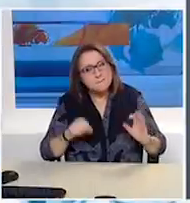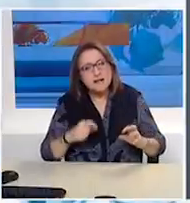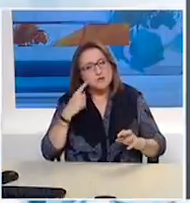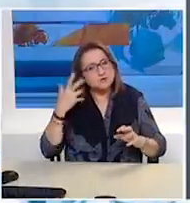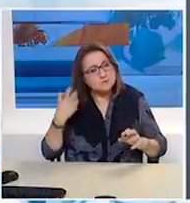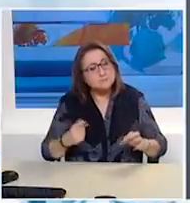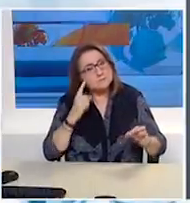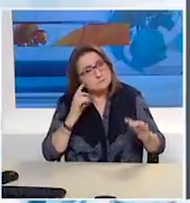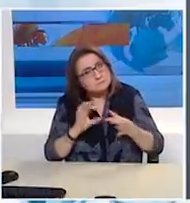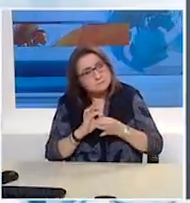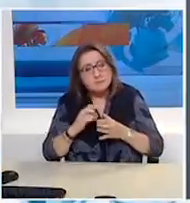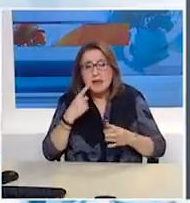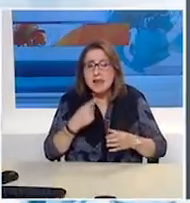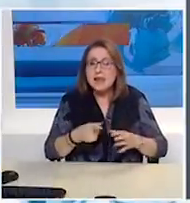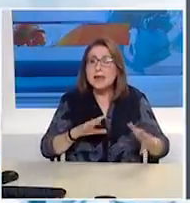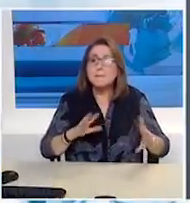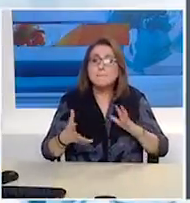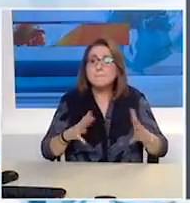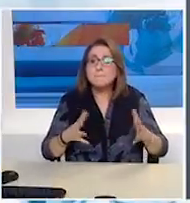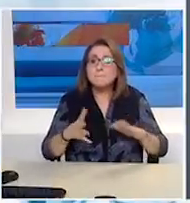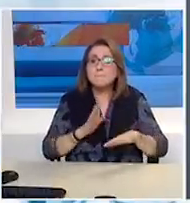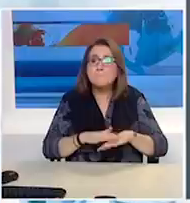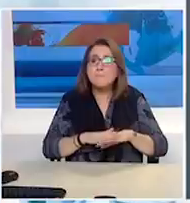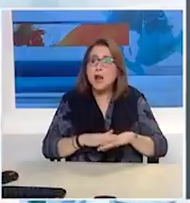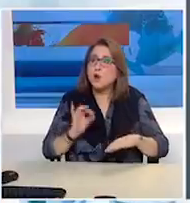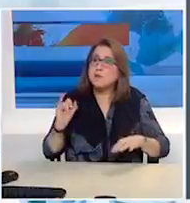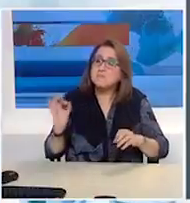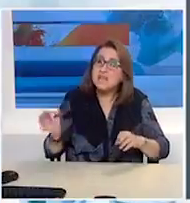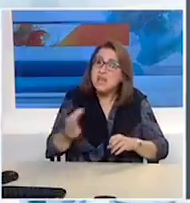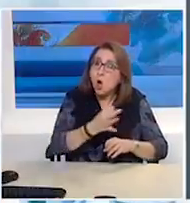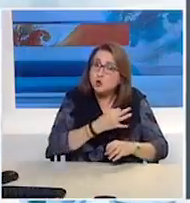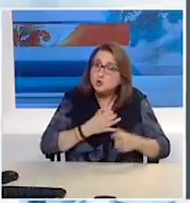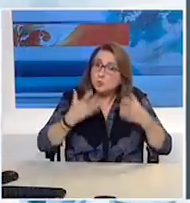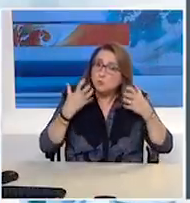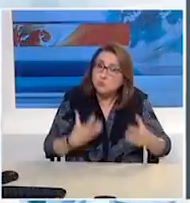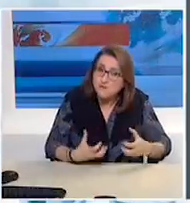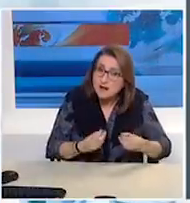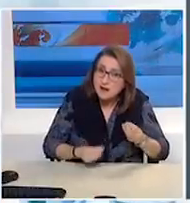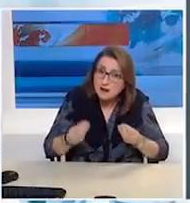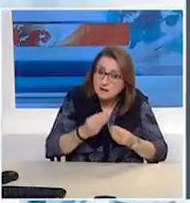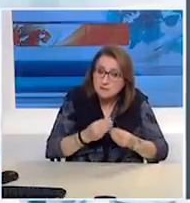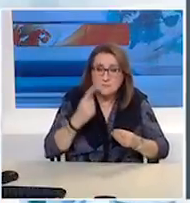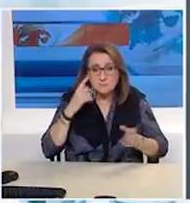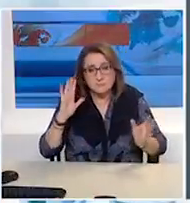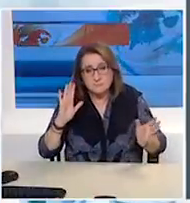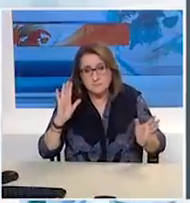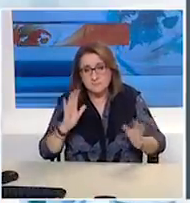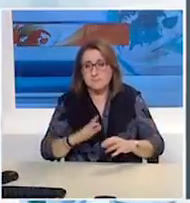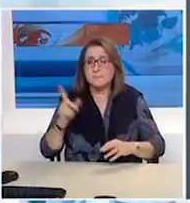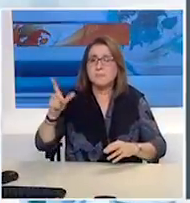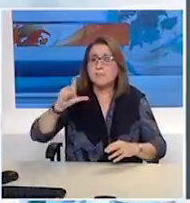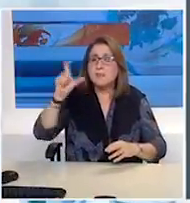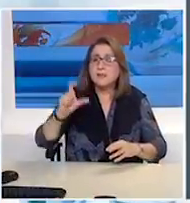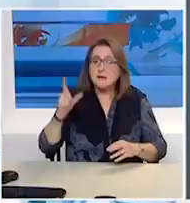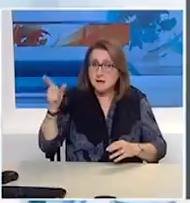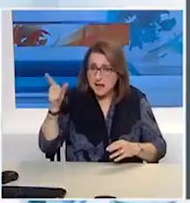αιτίου-τιατού. Λένε ότι μάλλον οφείλεται στην κυκλοφορία του ιού. Σίγουρα είναι πολλές φορές περισσότερο. Μια μελέτη από την Ιταλία παράλληλα δημοσιεύτηκε